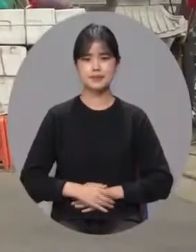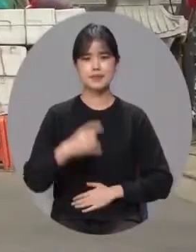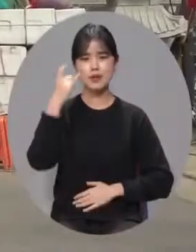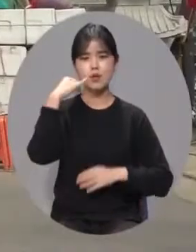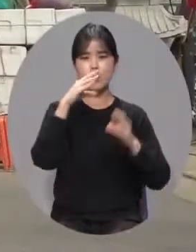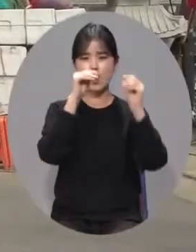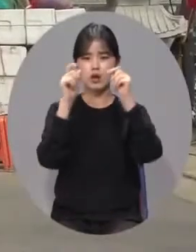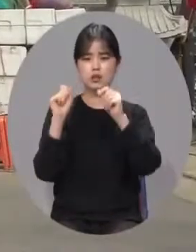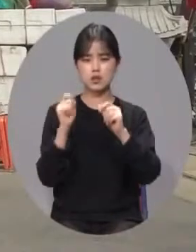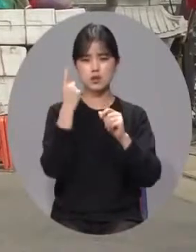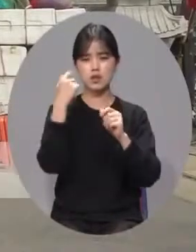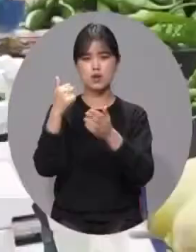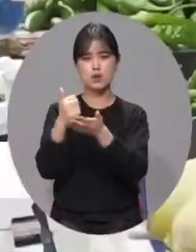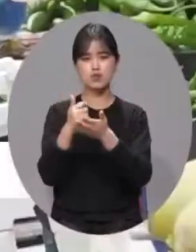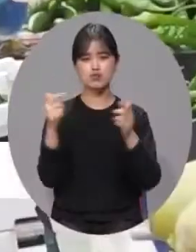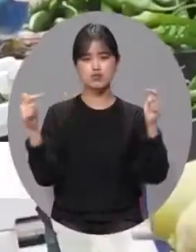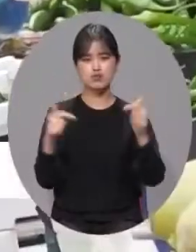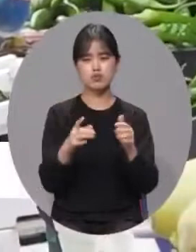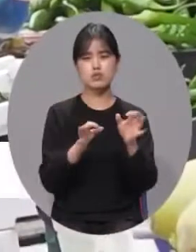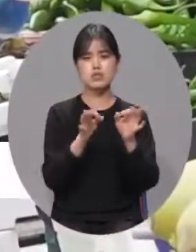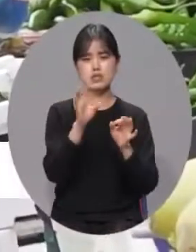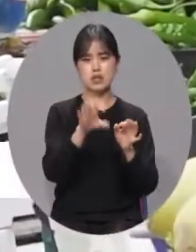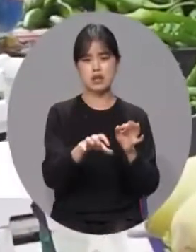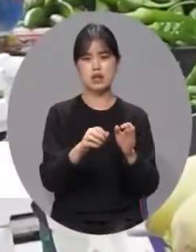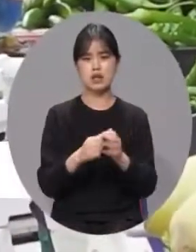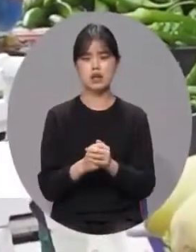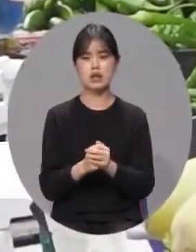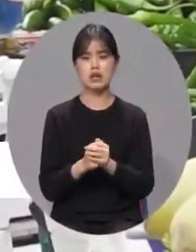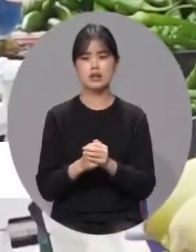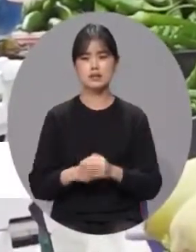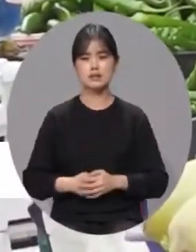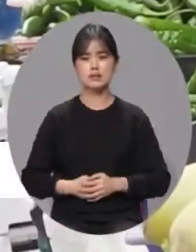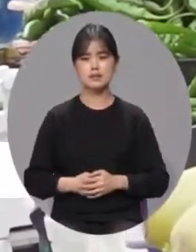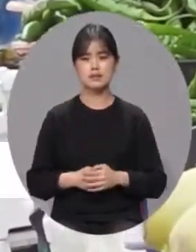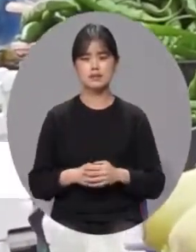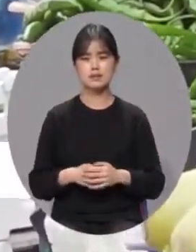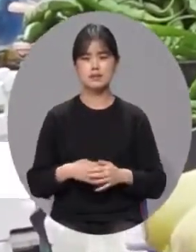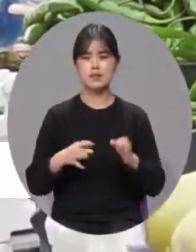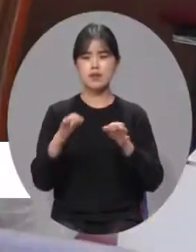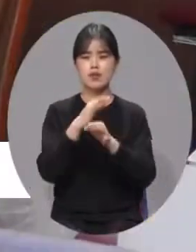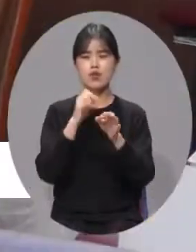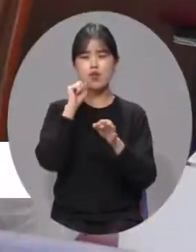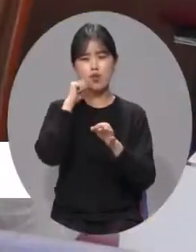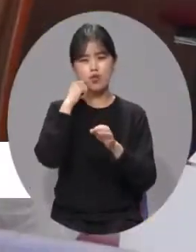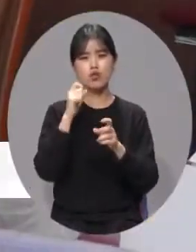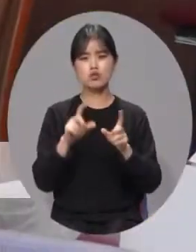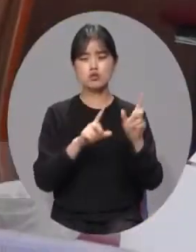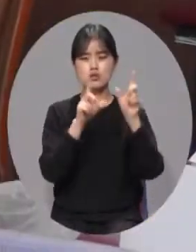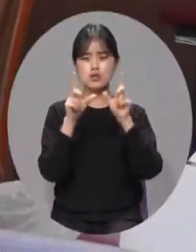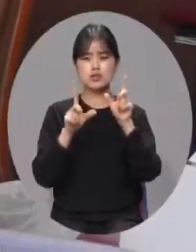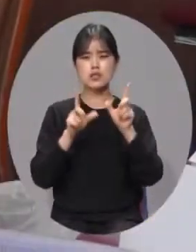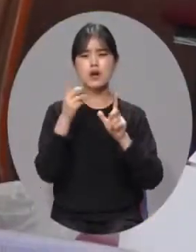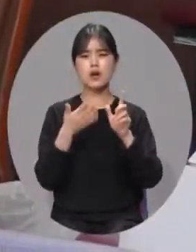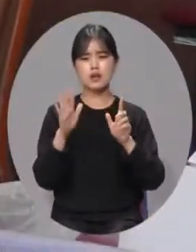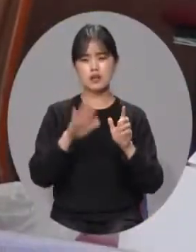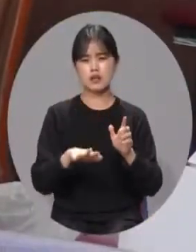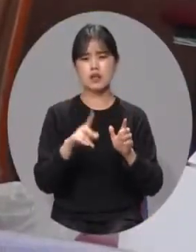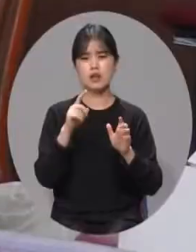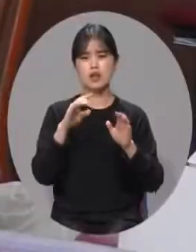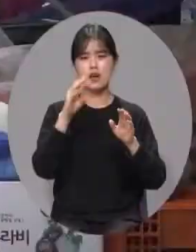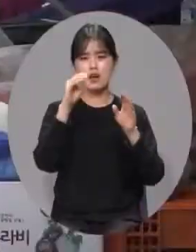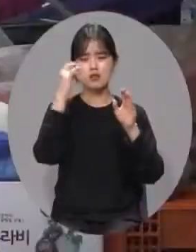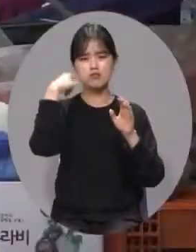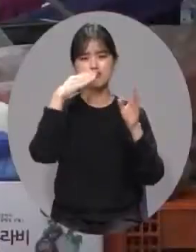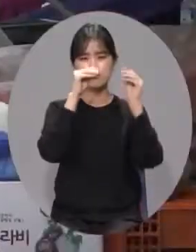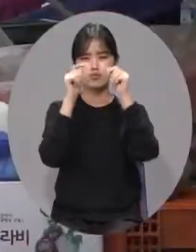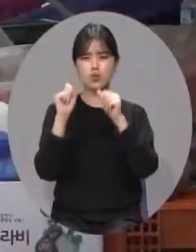황사로 손님이 더욱 줄어든 전주 남부시장. 가뜩이나 불경기로 힘겨운 상황인데 불청객 황사까지 심술을